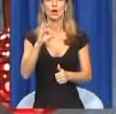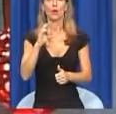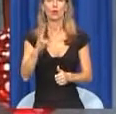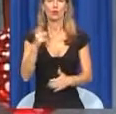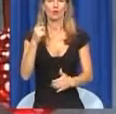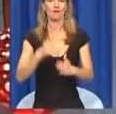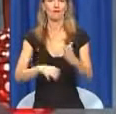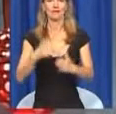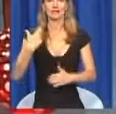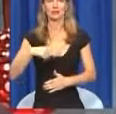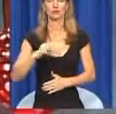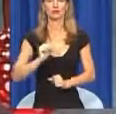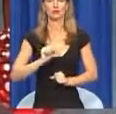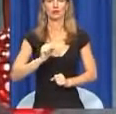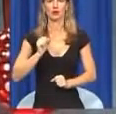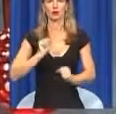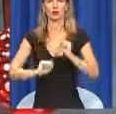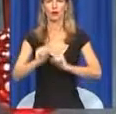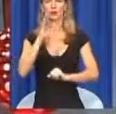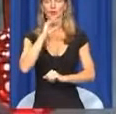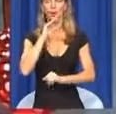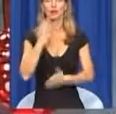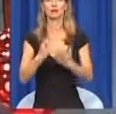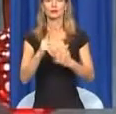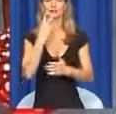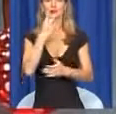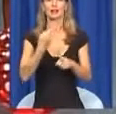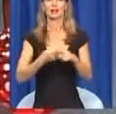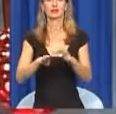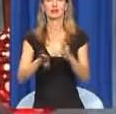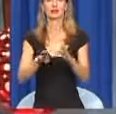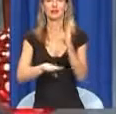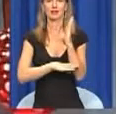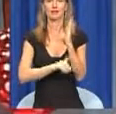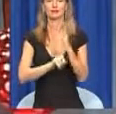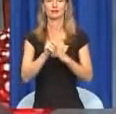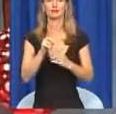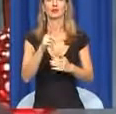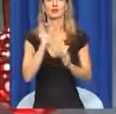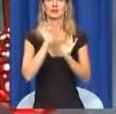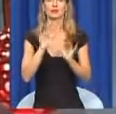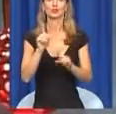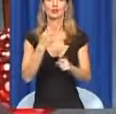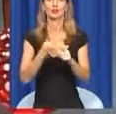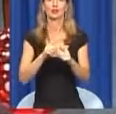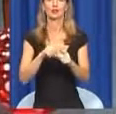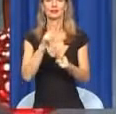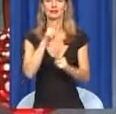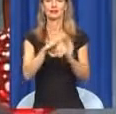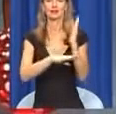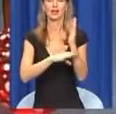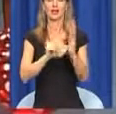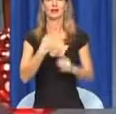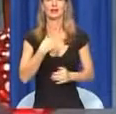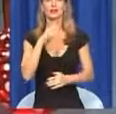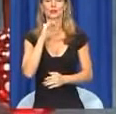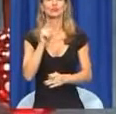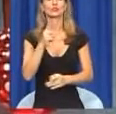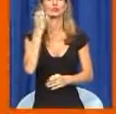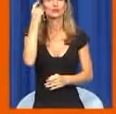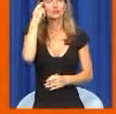впевнена в собі і уперта собака. Тому я думаю, якби вона це дерево побачила, вона почала йому доводити, що ти дерево, а я собака. А що ти знаєш ще